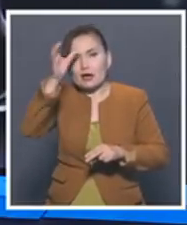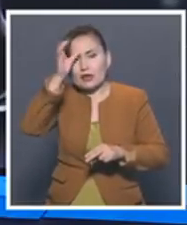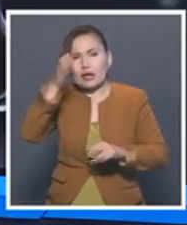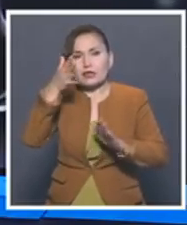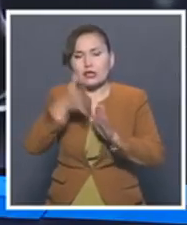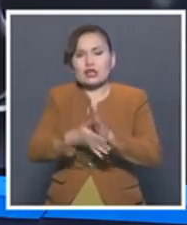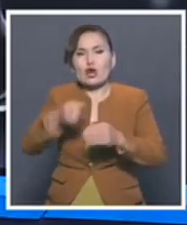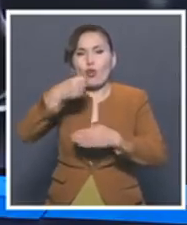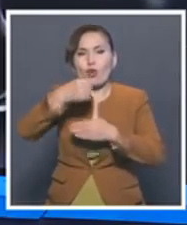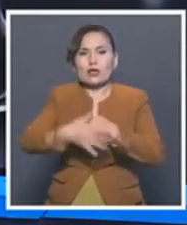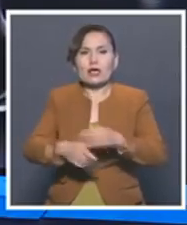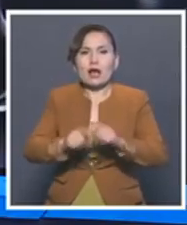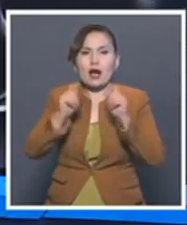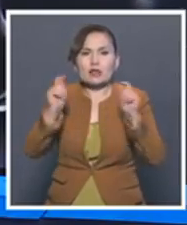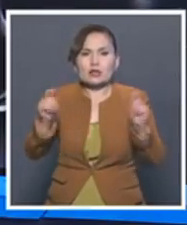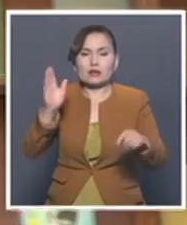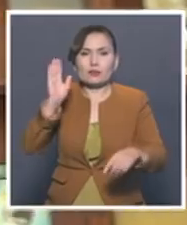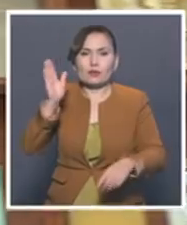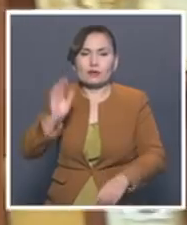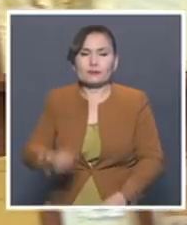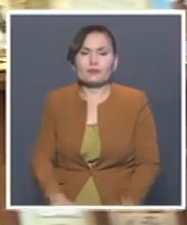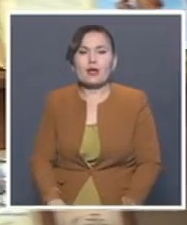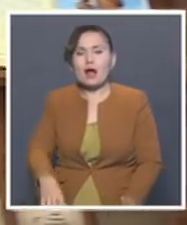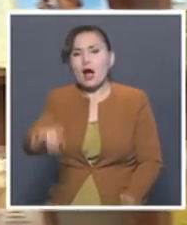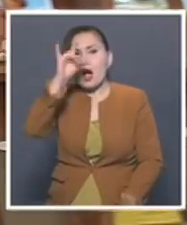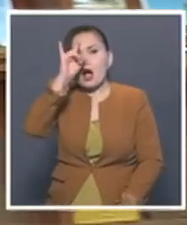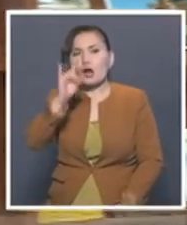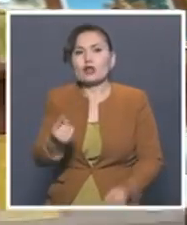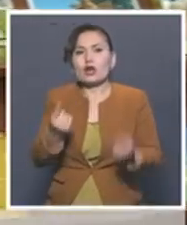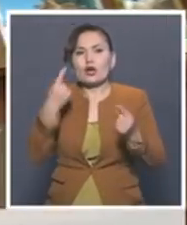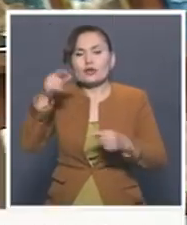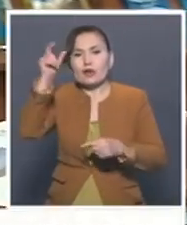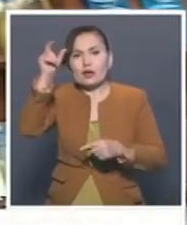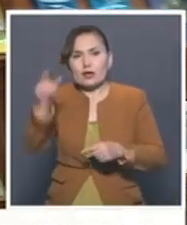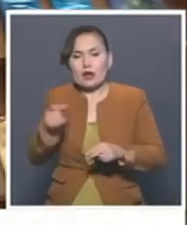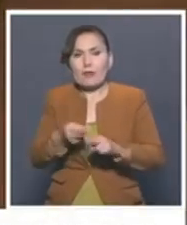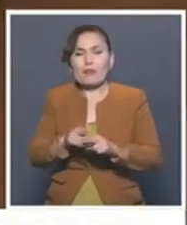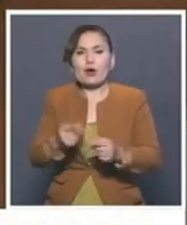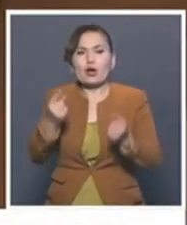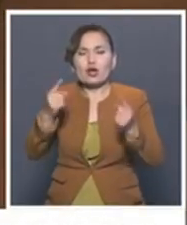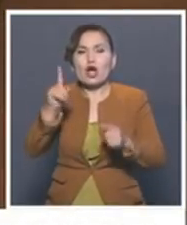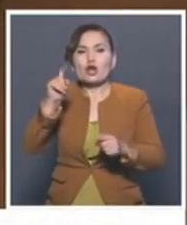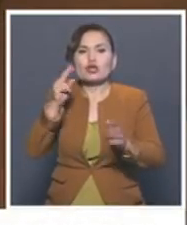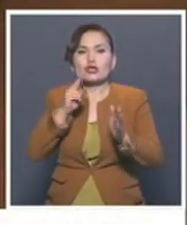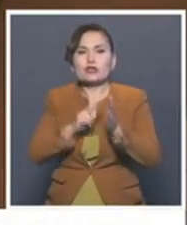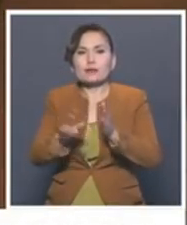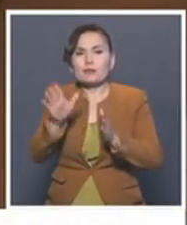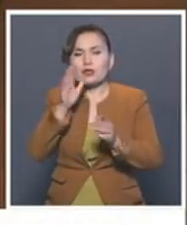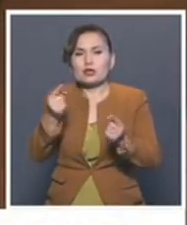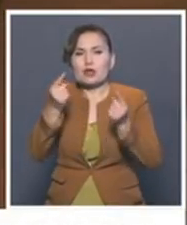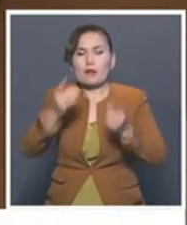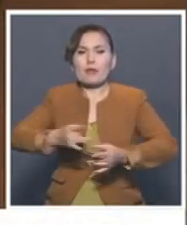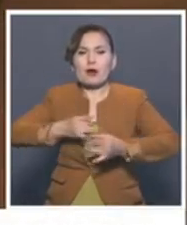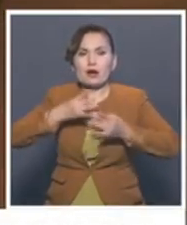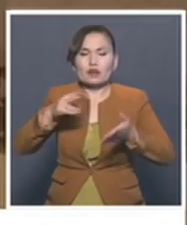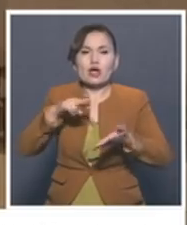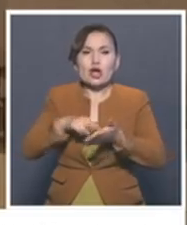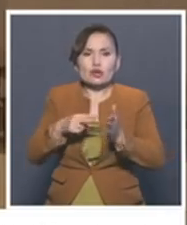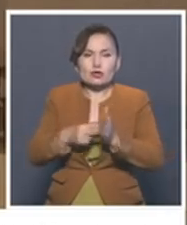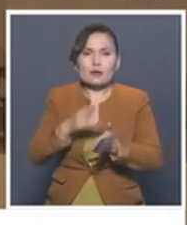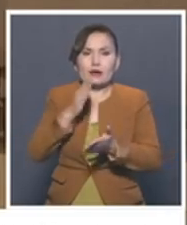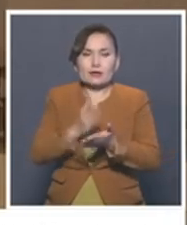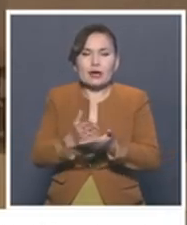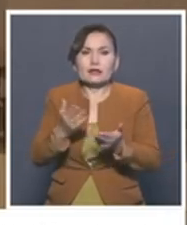зерттеу орталығы ашылмақ. Қазақтың ұлы ақыны ойшыл кемеңгерінің 175 жылдығын дүркіретіп тойлау жоспарда бар